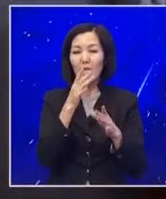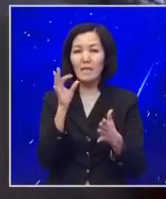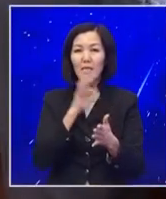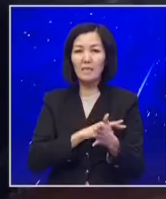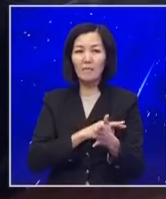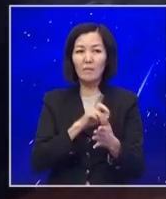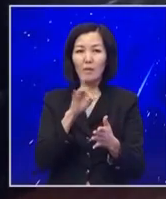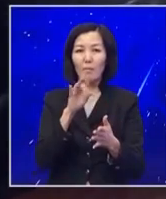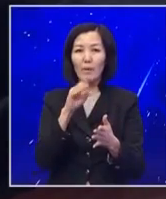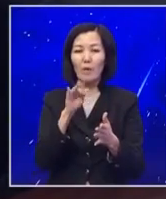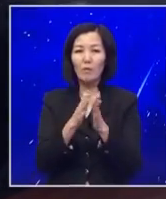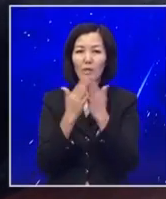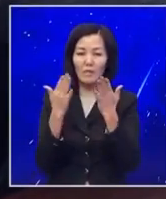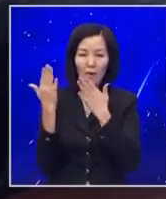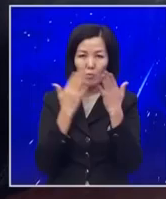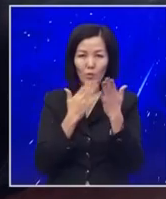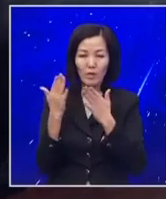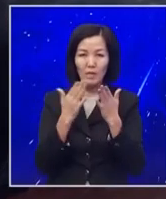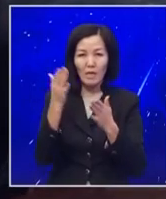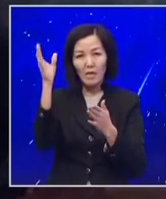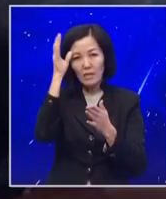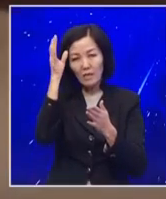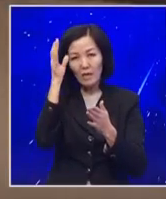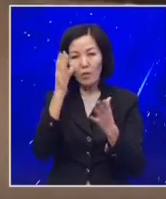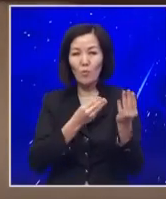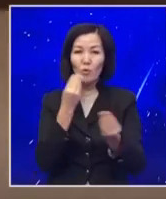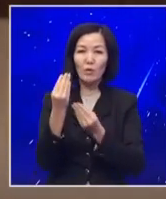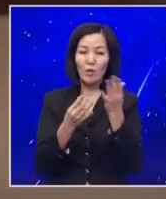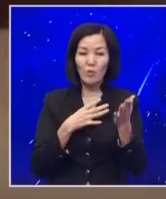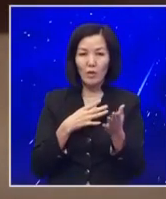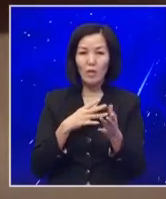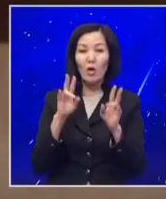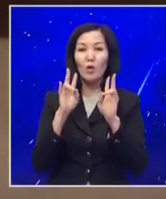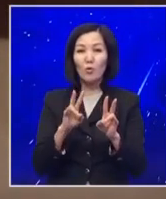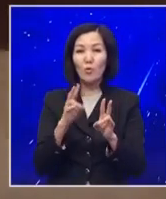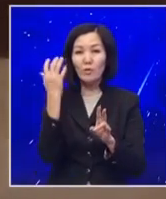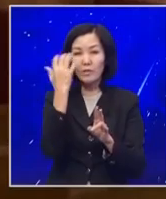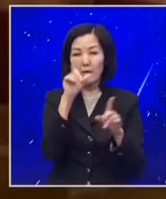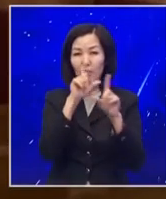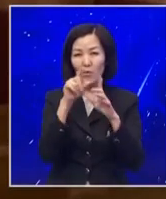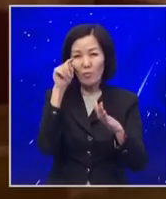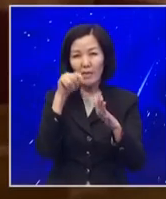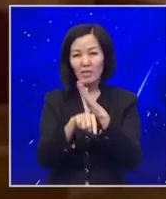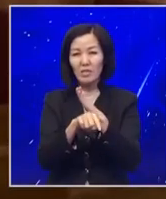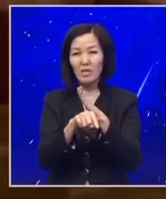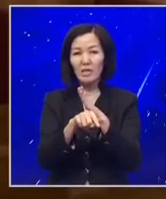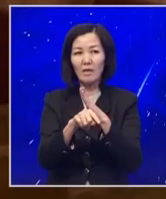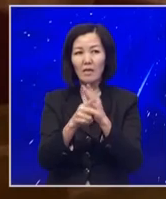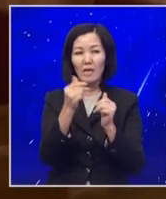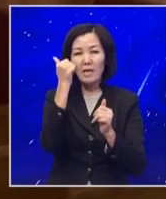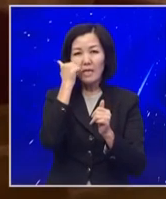Брайл тәсілімен кітап оқиды, зейіндерін ашып, зияткерлік ойындар ойнайды. Бірақ зағиптар қоғамы орналасқан бұл ғимараттың